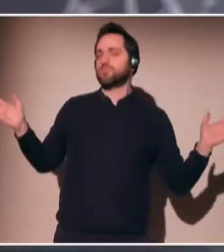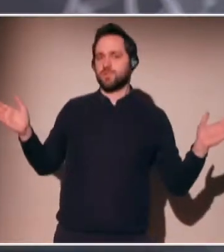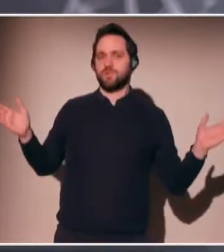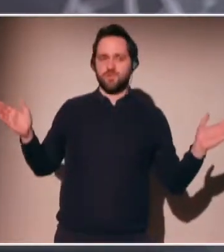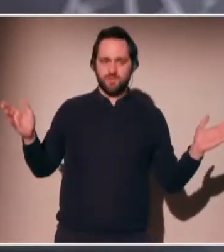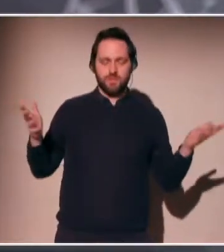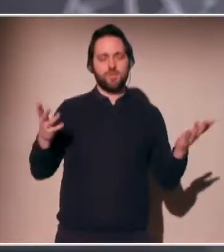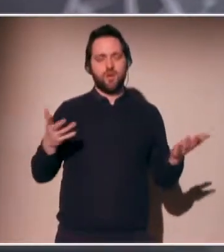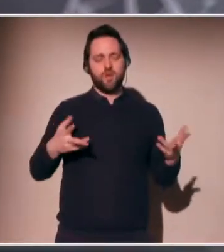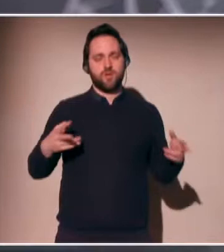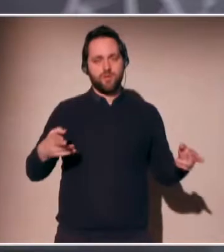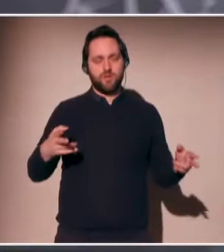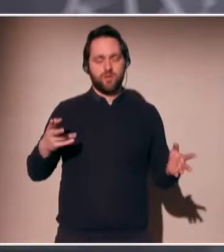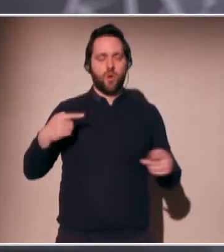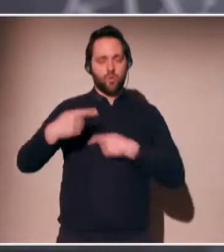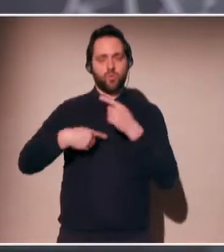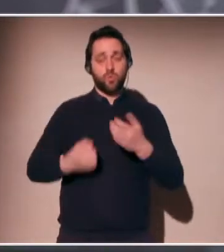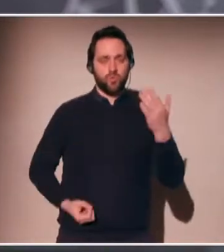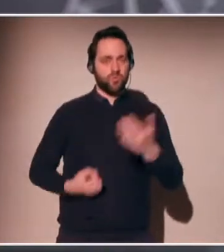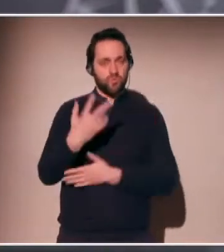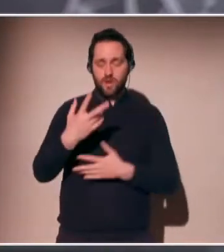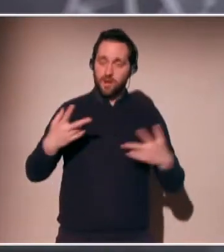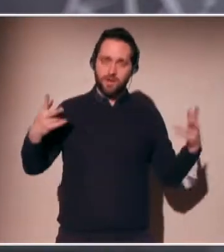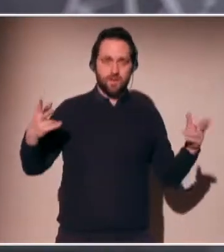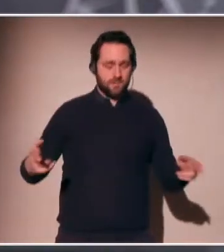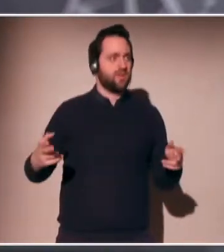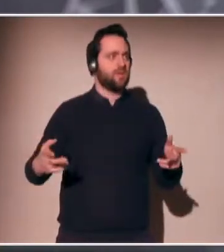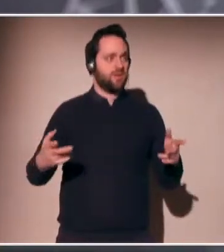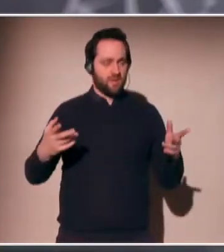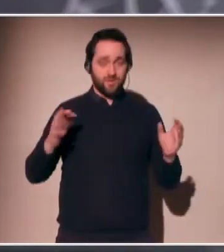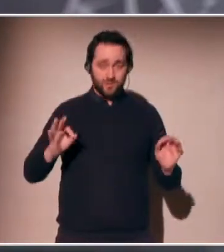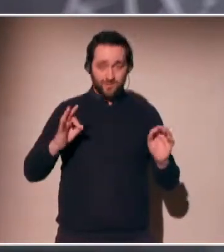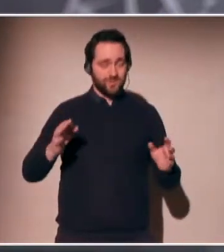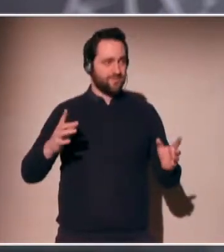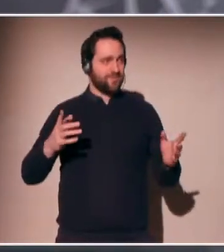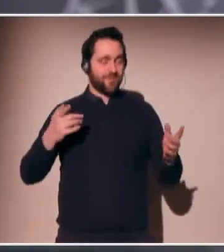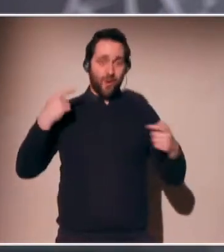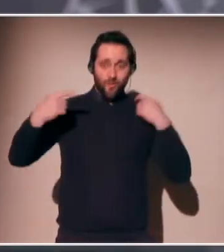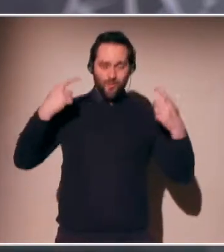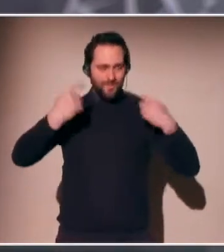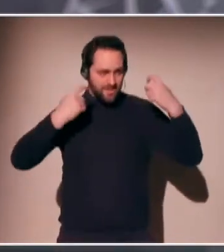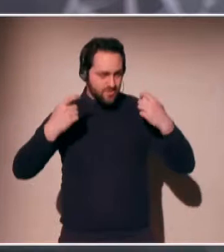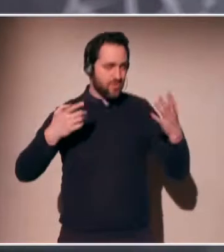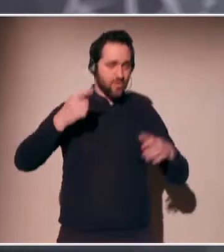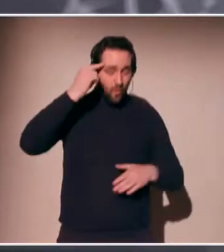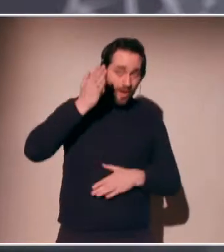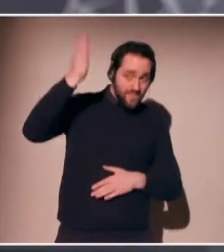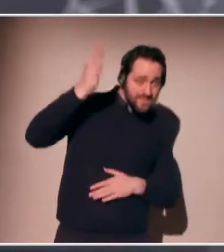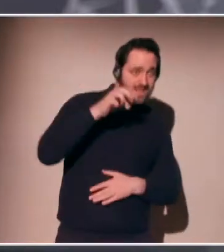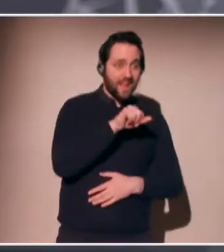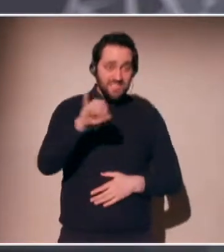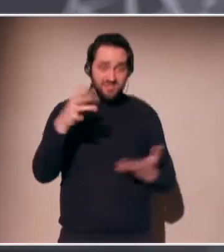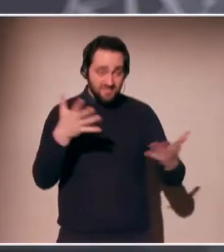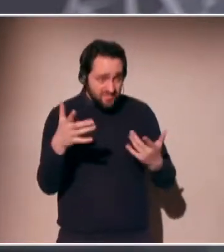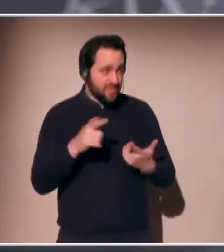entamée, on se pose les questions que sont comment définir l'avenir de l'IA, quels sont les principaux ingrédients. Et